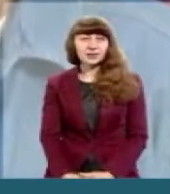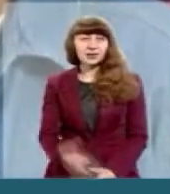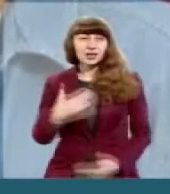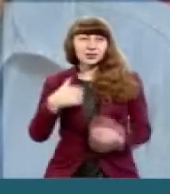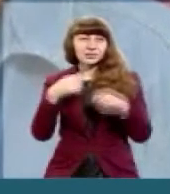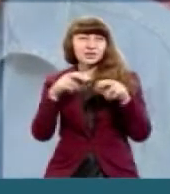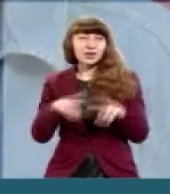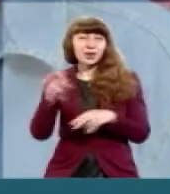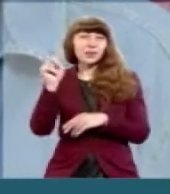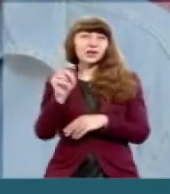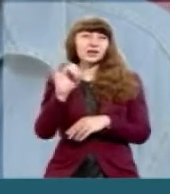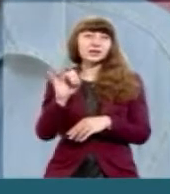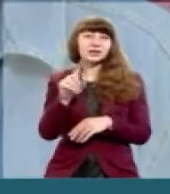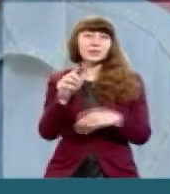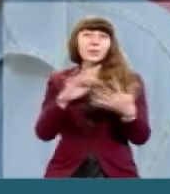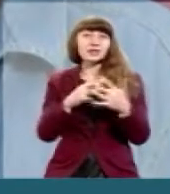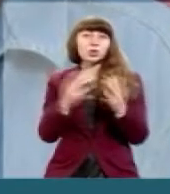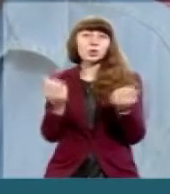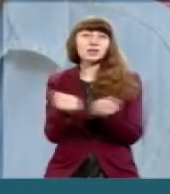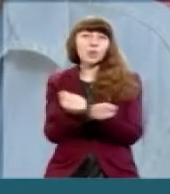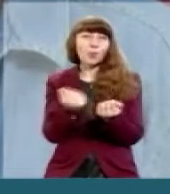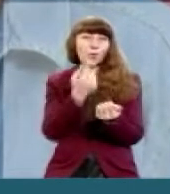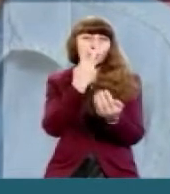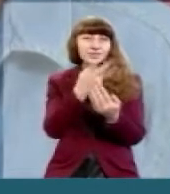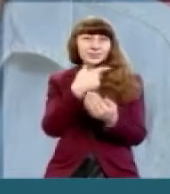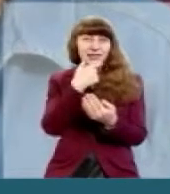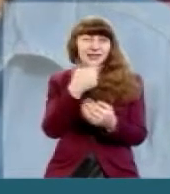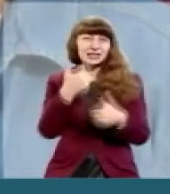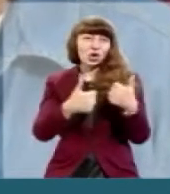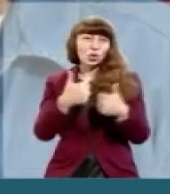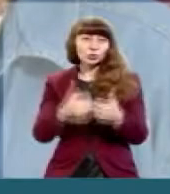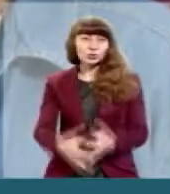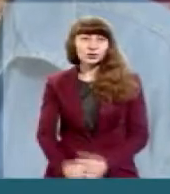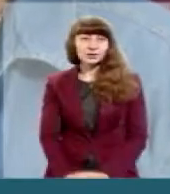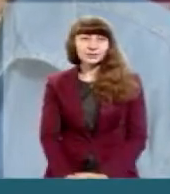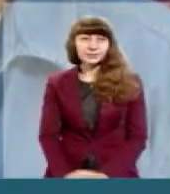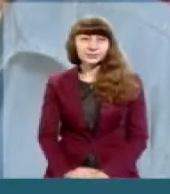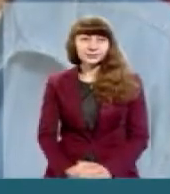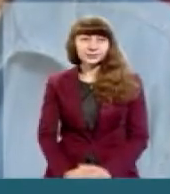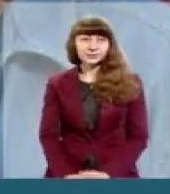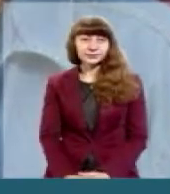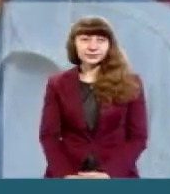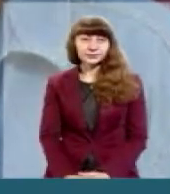танытты. Осы Тобыл кентінен әдейі келіндер сайысын көруге келдім.